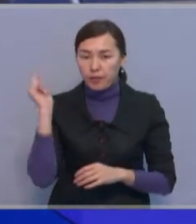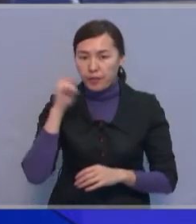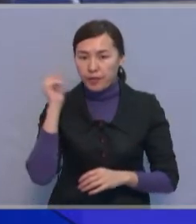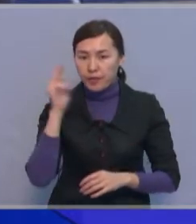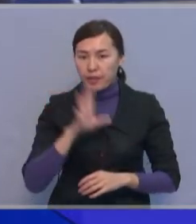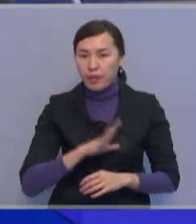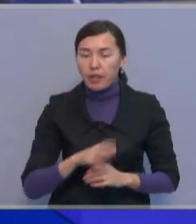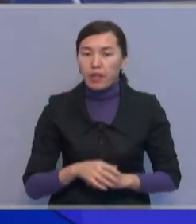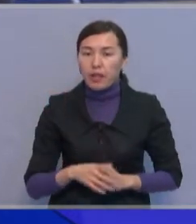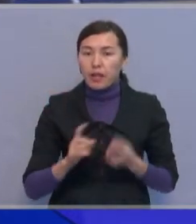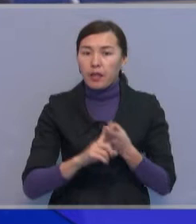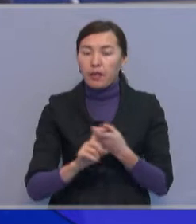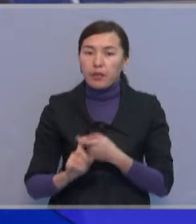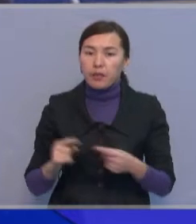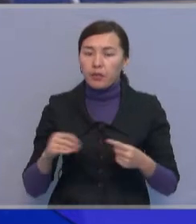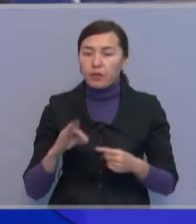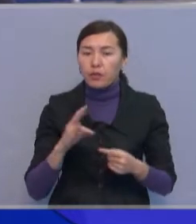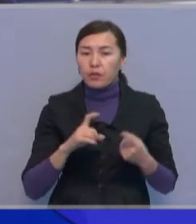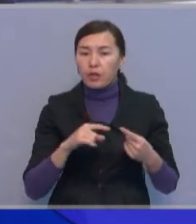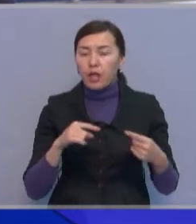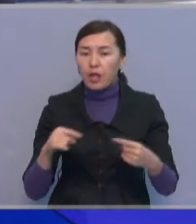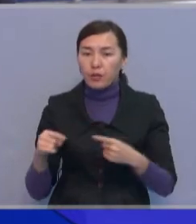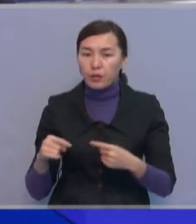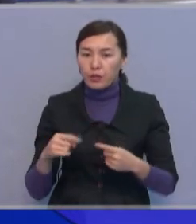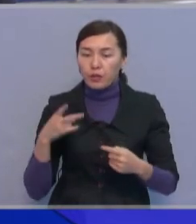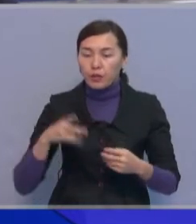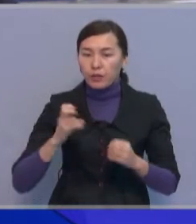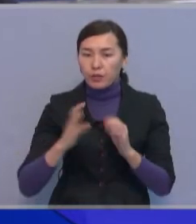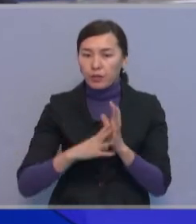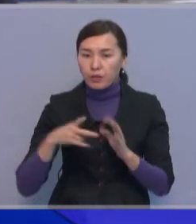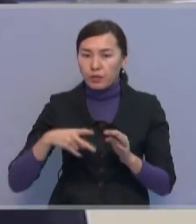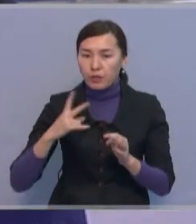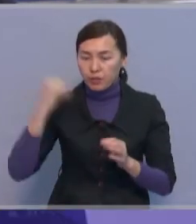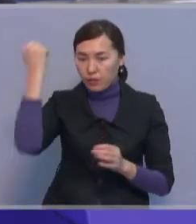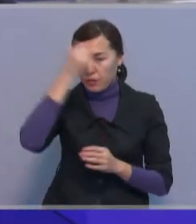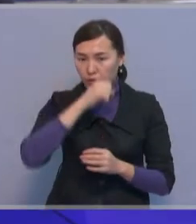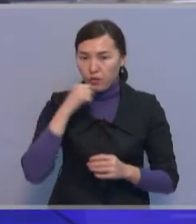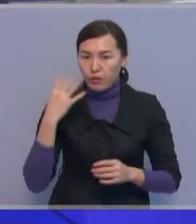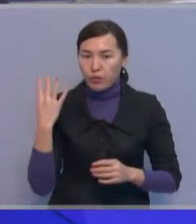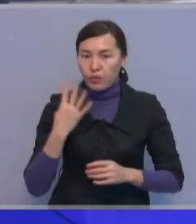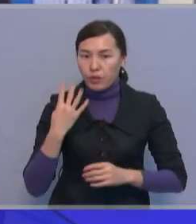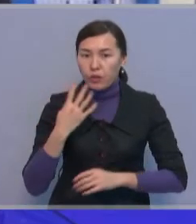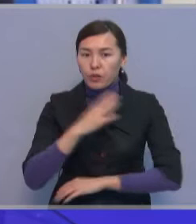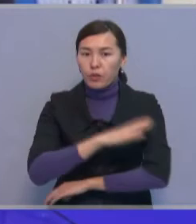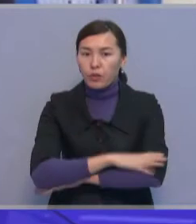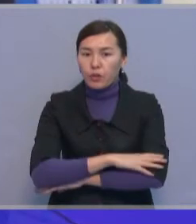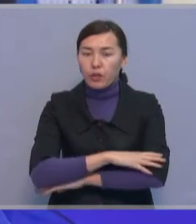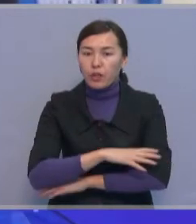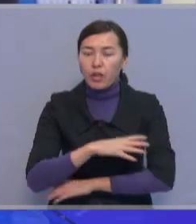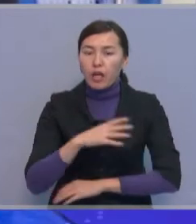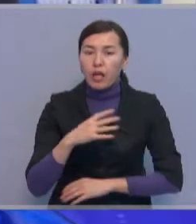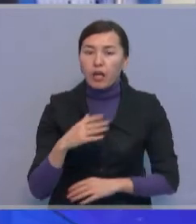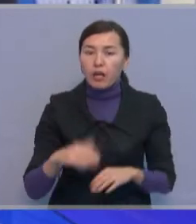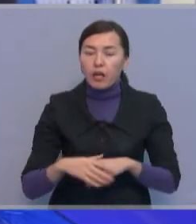жатыр. Пандемияға қарсы, коронавируске қарсы 2019-2020 оқу жылының 4-ші тоқсанында